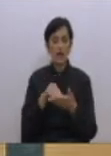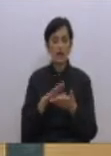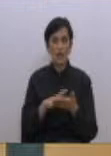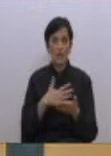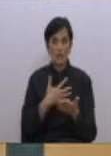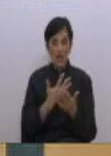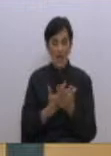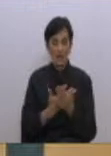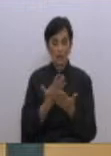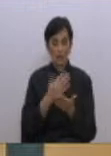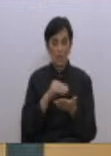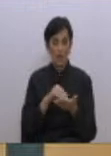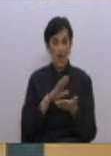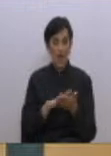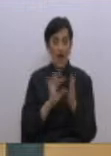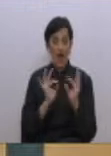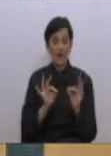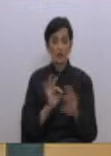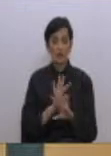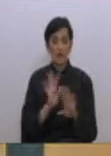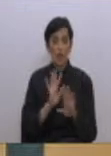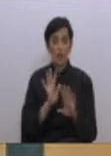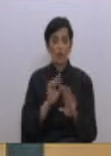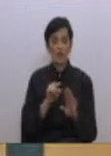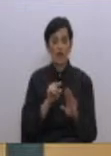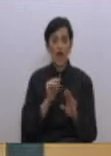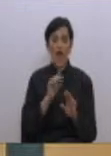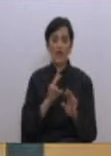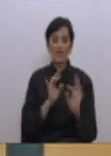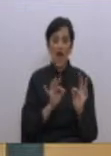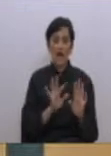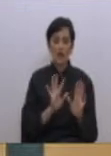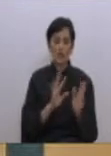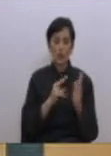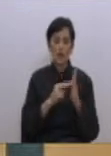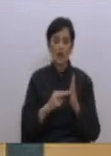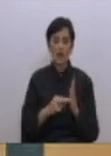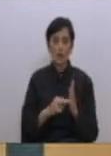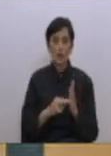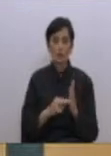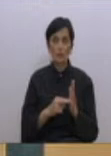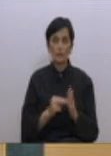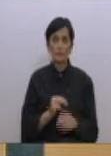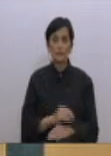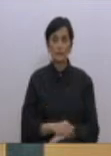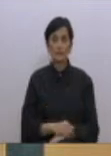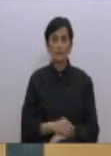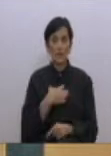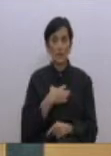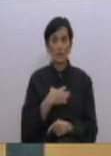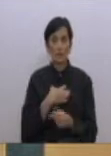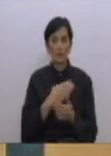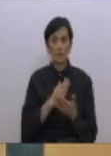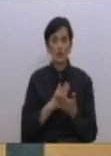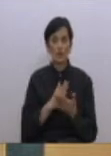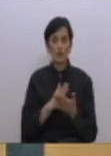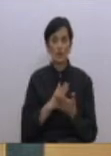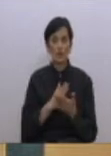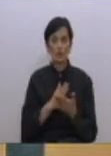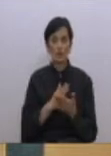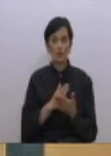აქტივები, რომელიც აღრიცხულია არასწორი კლასიფიკაციით ან არასწორი ღირებულებებით. ასევე